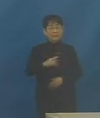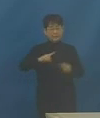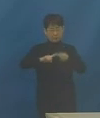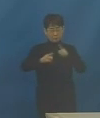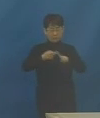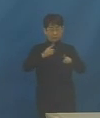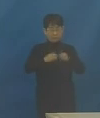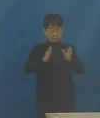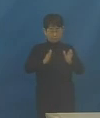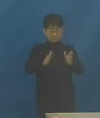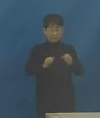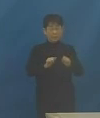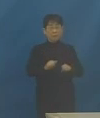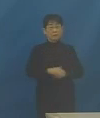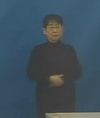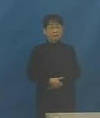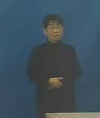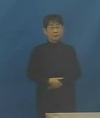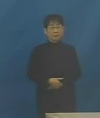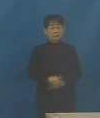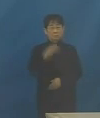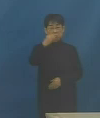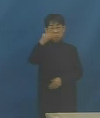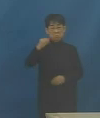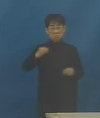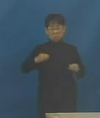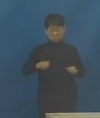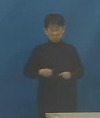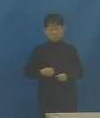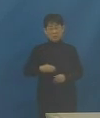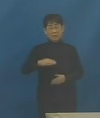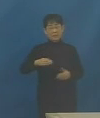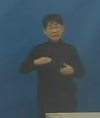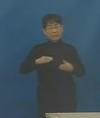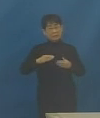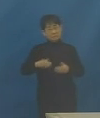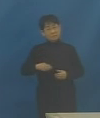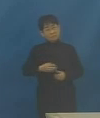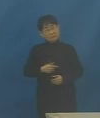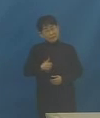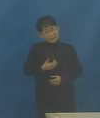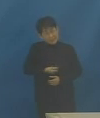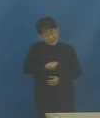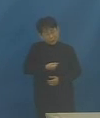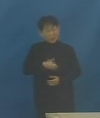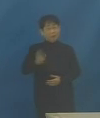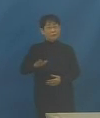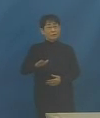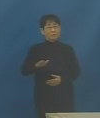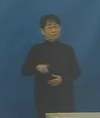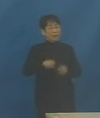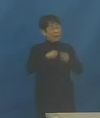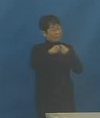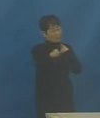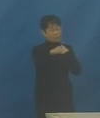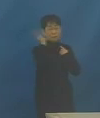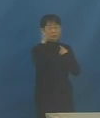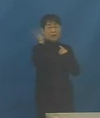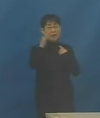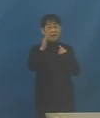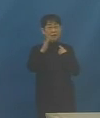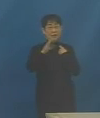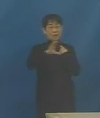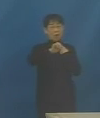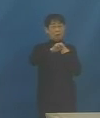ていこうと勝算はありますそんなに長く続かないということですでおそらくオミクロン株はデルタ